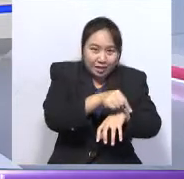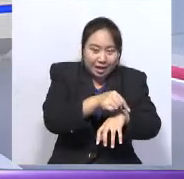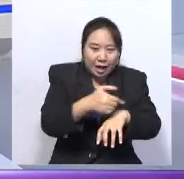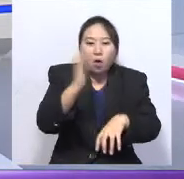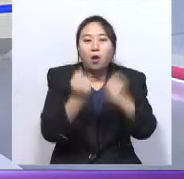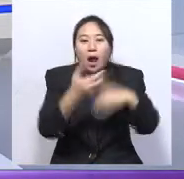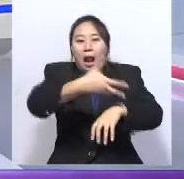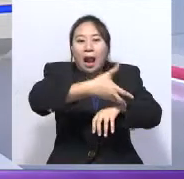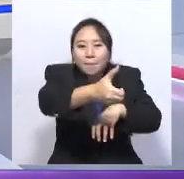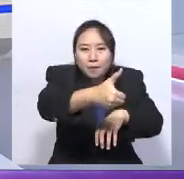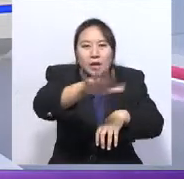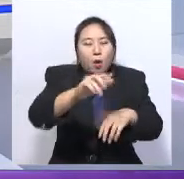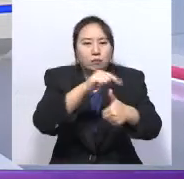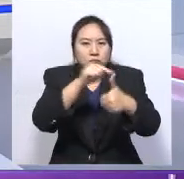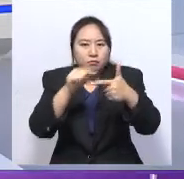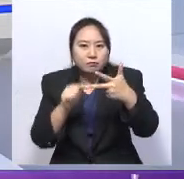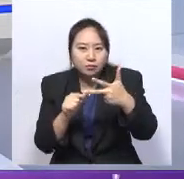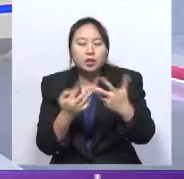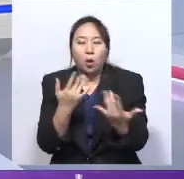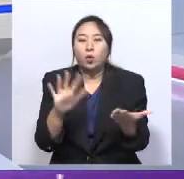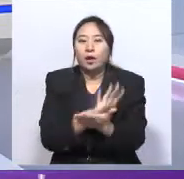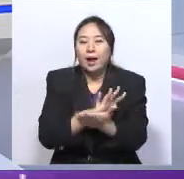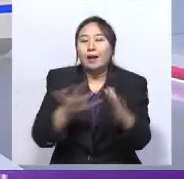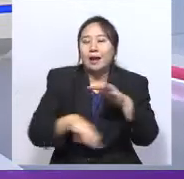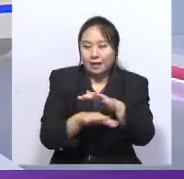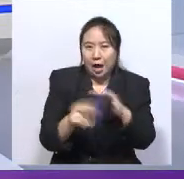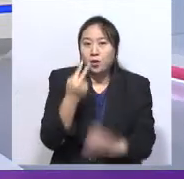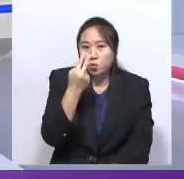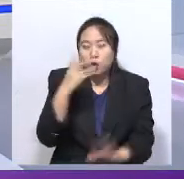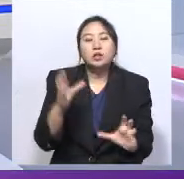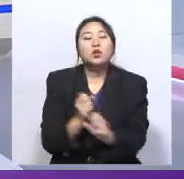ที่ขั้นตอนนี้ก็อาจจะดูในเรื่องของเอกสารหลักฐานด้วยนะคะก่อนที่จะสรุปชี้แจงกันอีกครั้งหนึ่ง